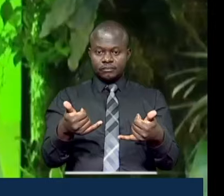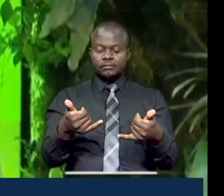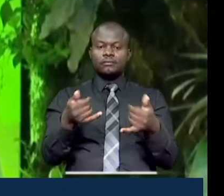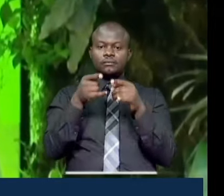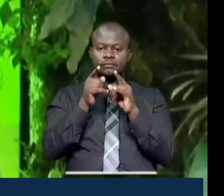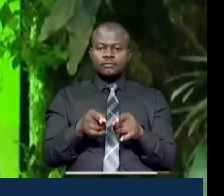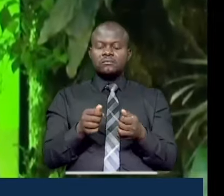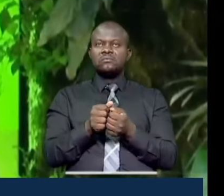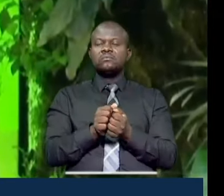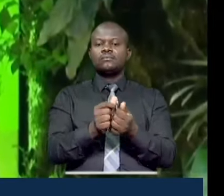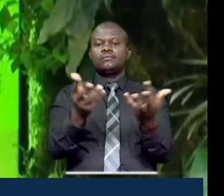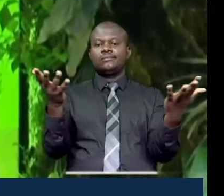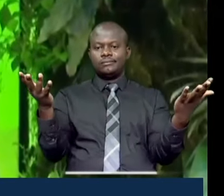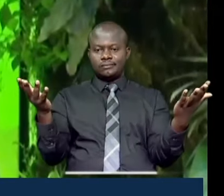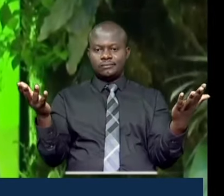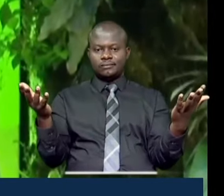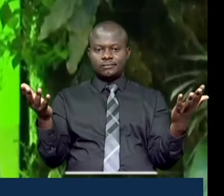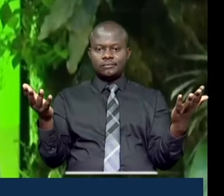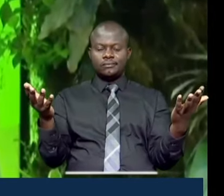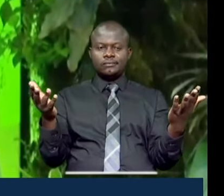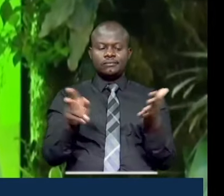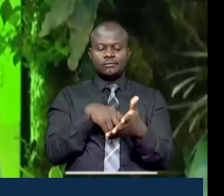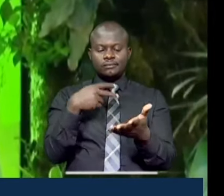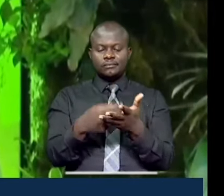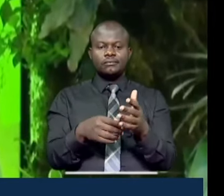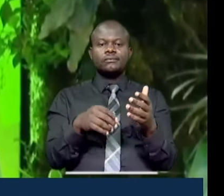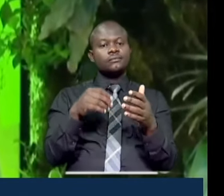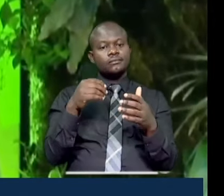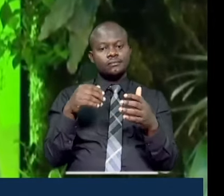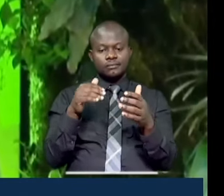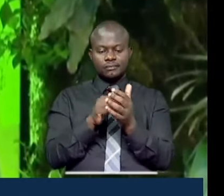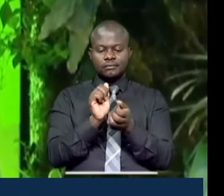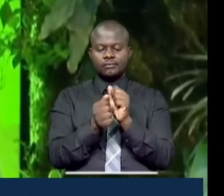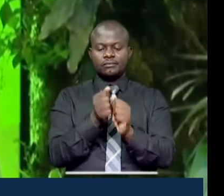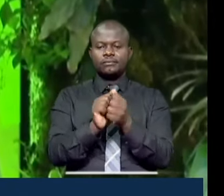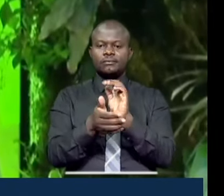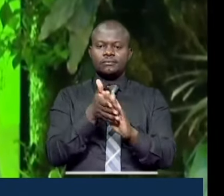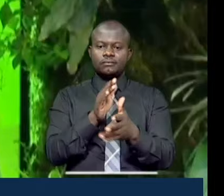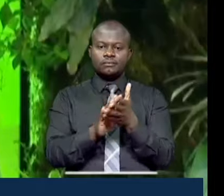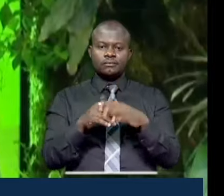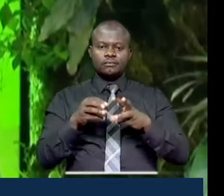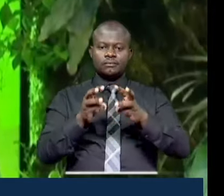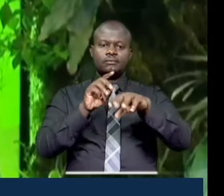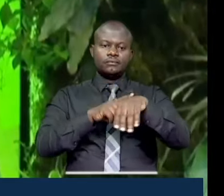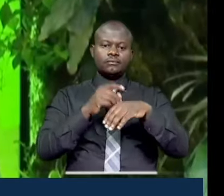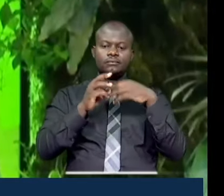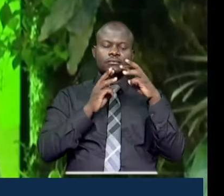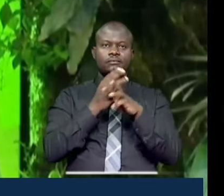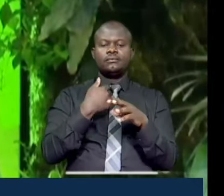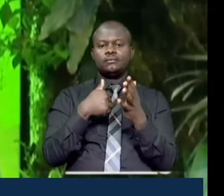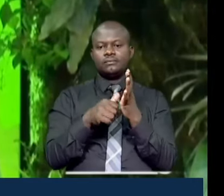yakwisanga isandaye ikabura ifatiro ndetse igasenyuka mu gihe isi yugarijwe n'ibibazo bikomeye